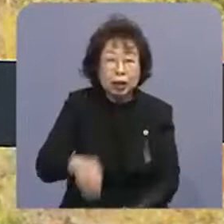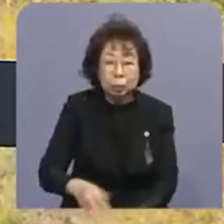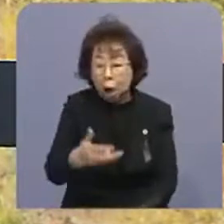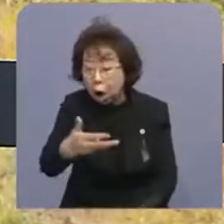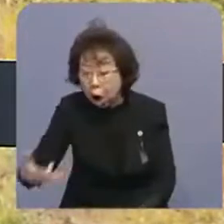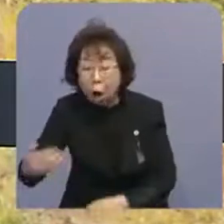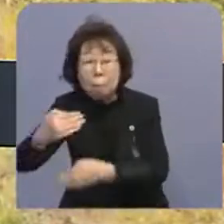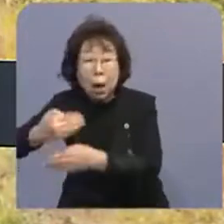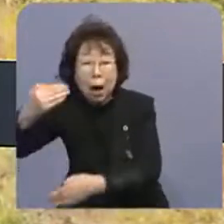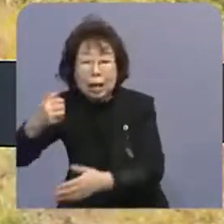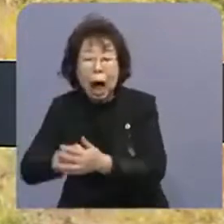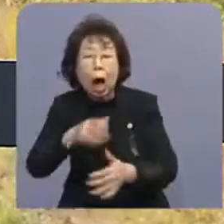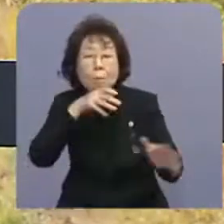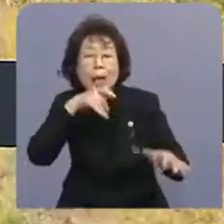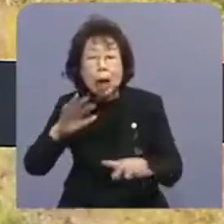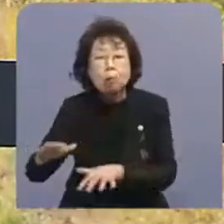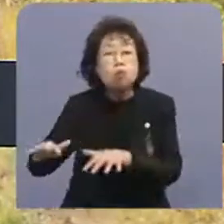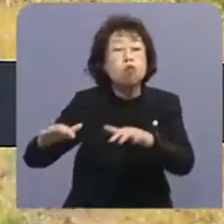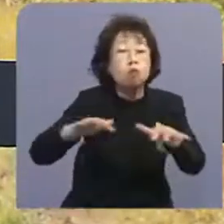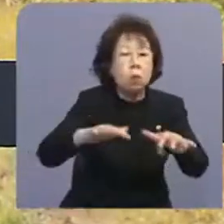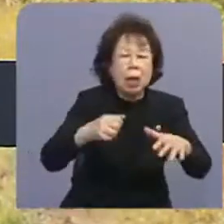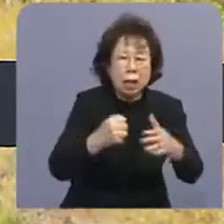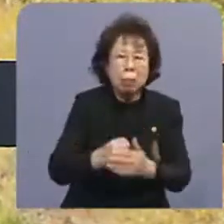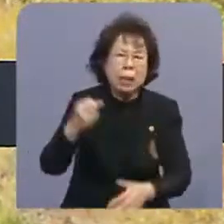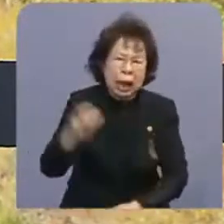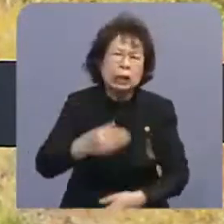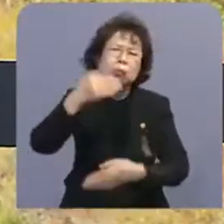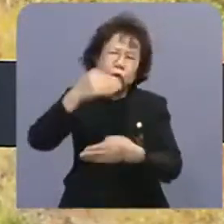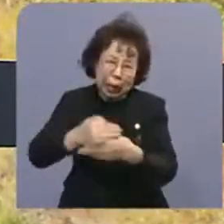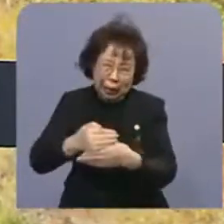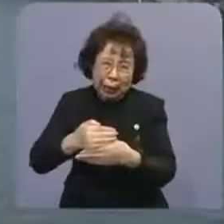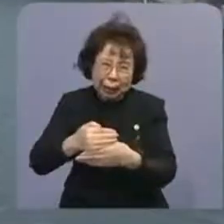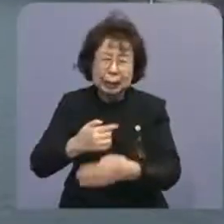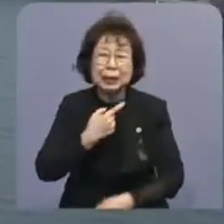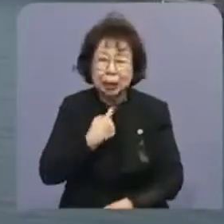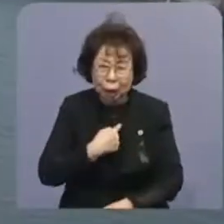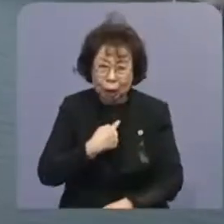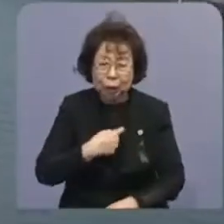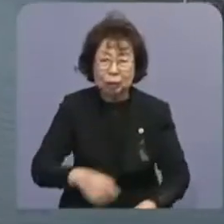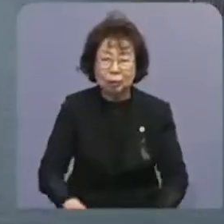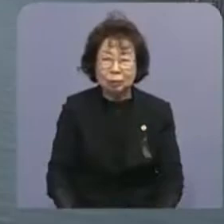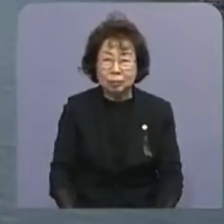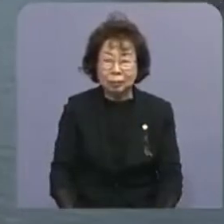또 개방으로 바닷물이 치고 올라오면서 수문을 다시 닫을 수밖에 없었습니다